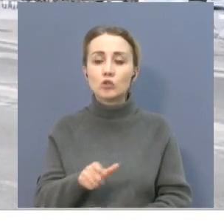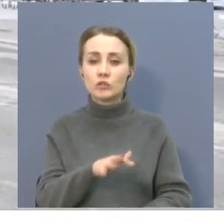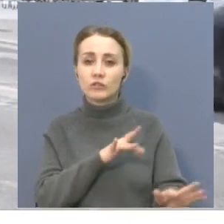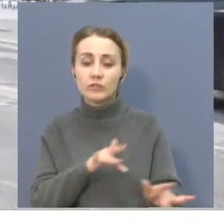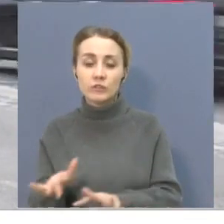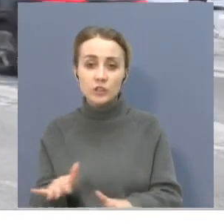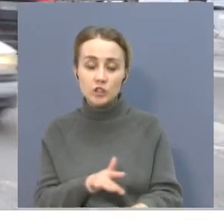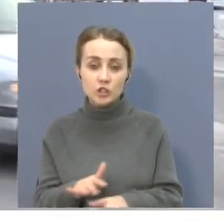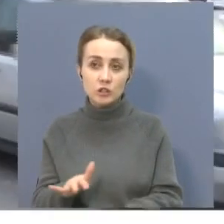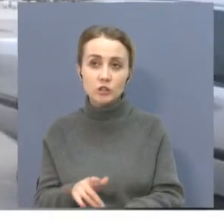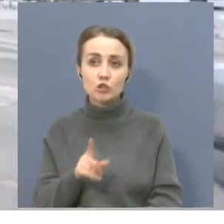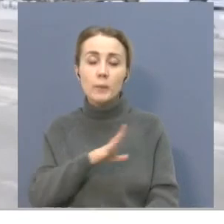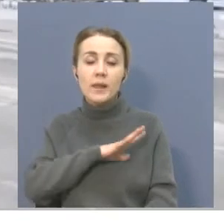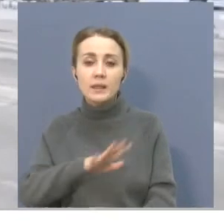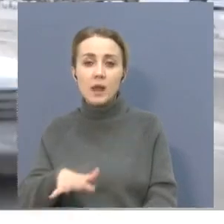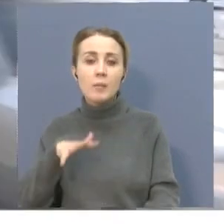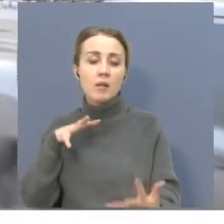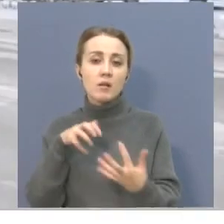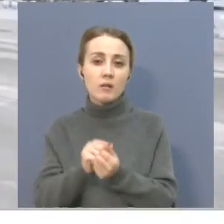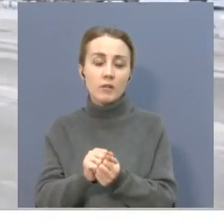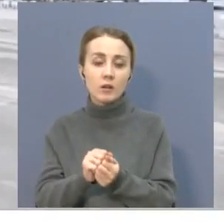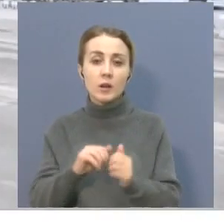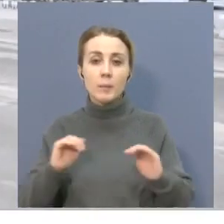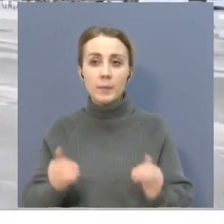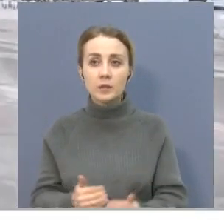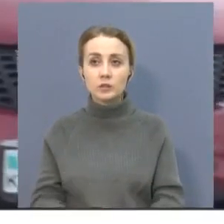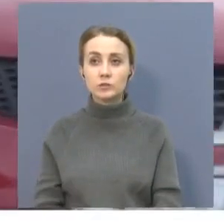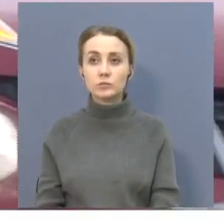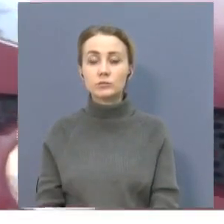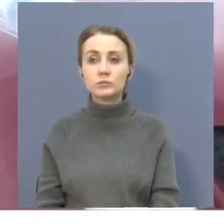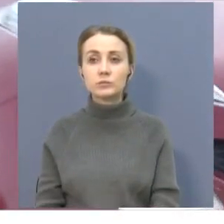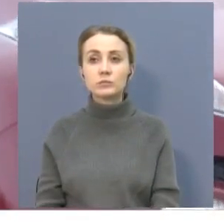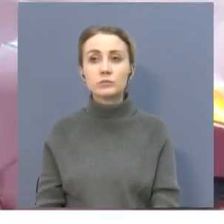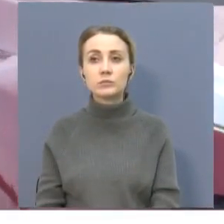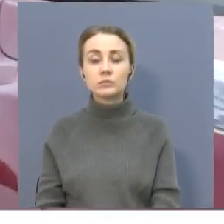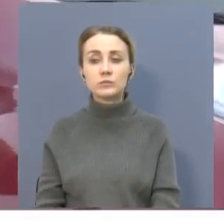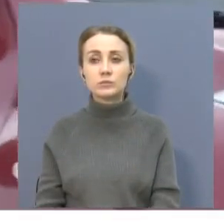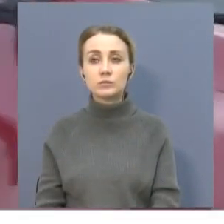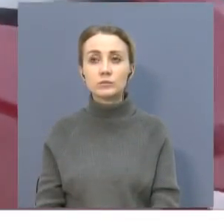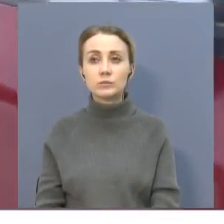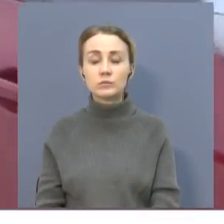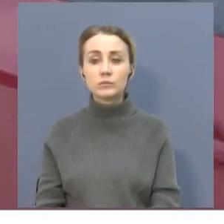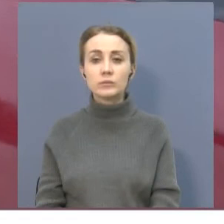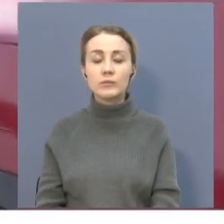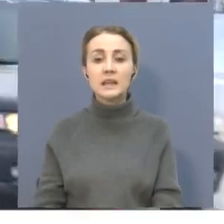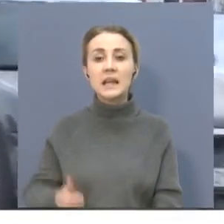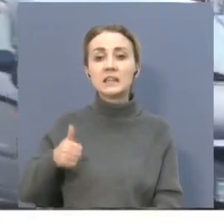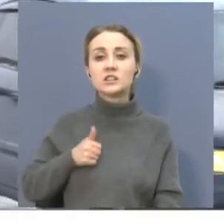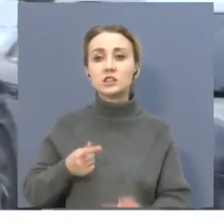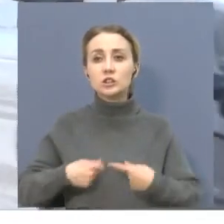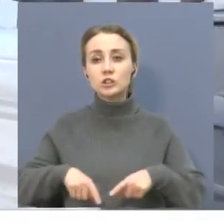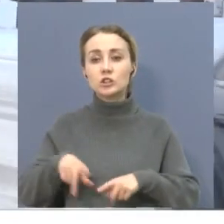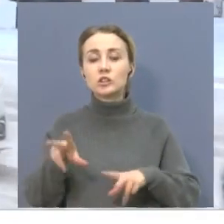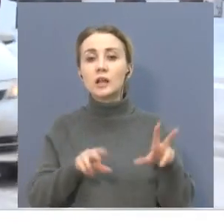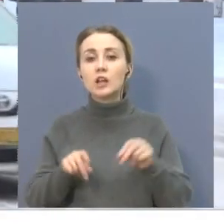барлық тұрғындарға жол үстінде қырағы болу керектігін ескерткім келеді. Облыстық полиция басқармасының мамандары аталмыш игі шара жол